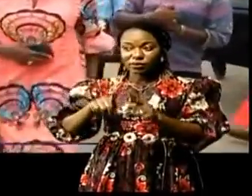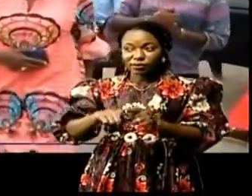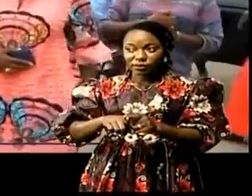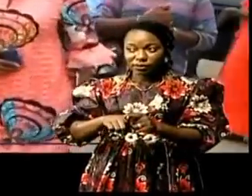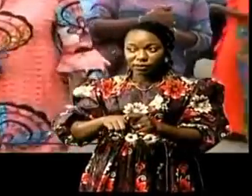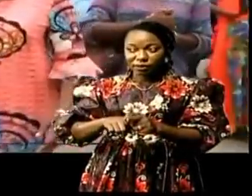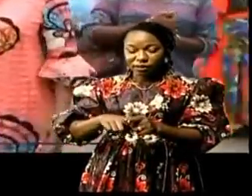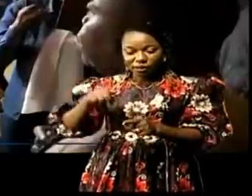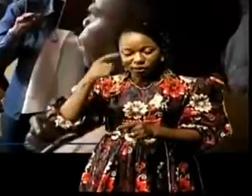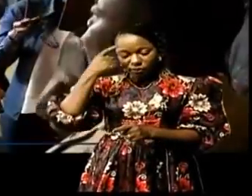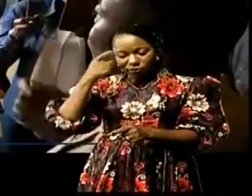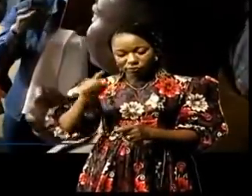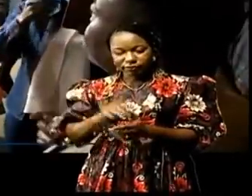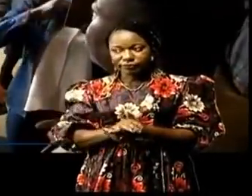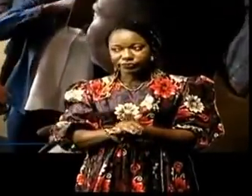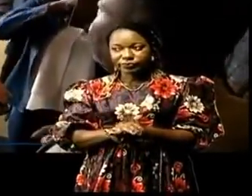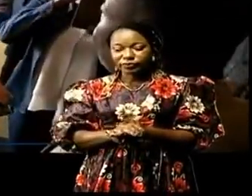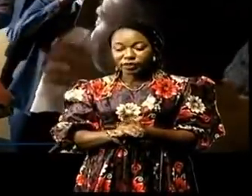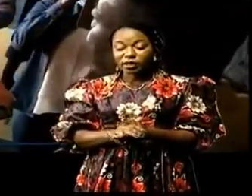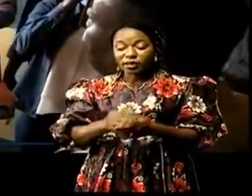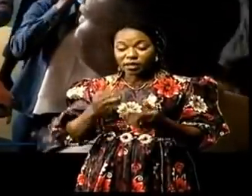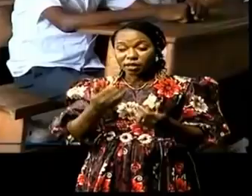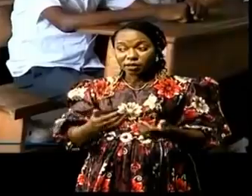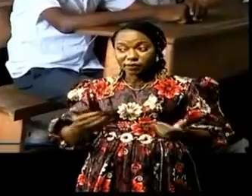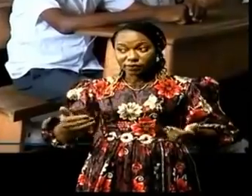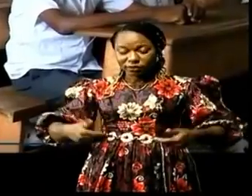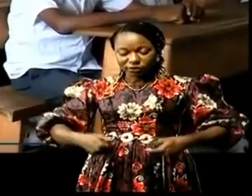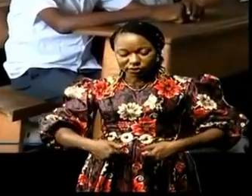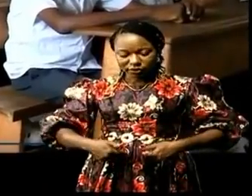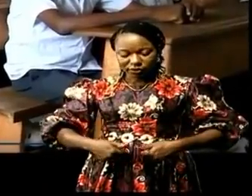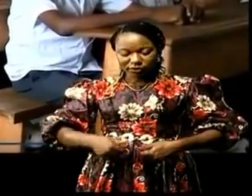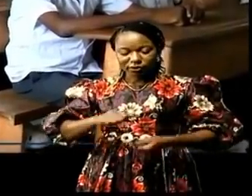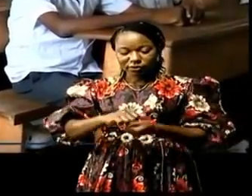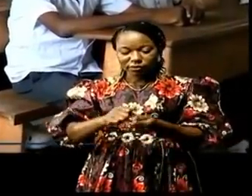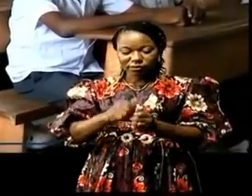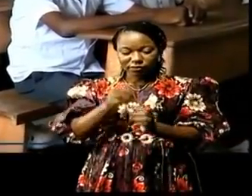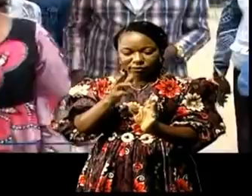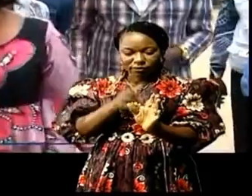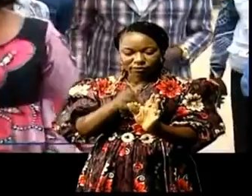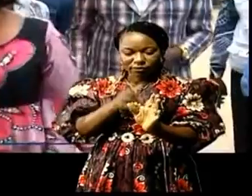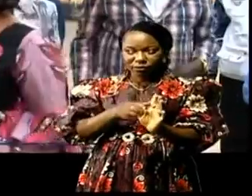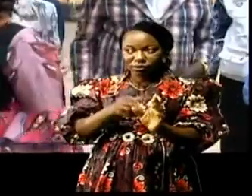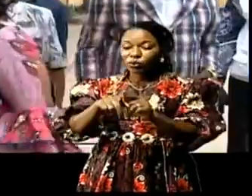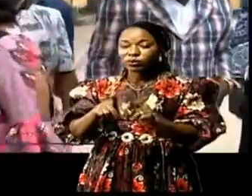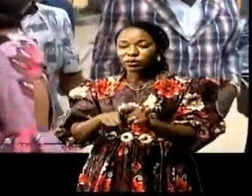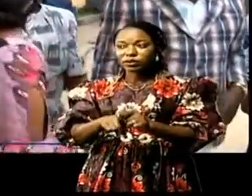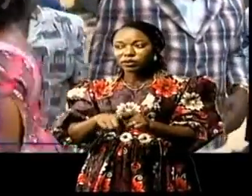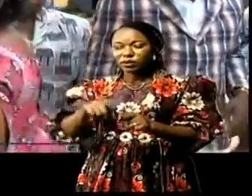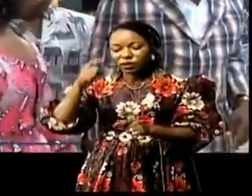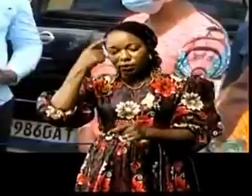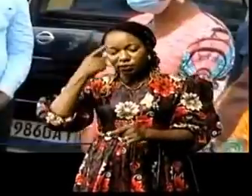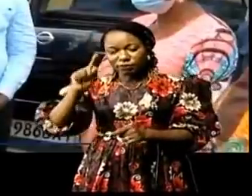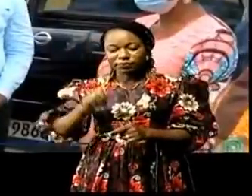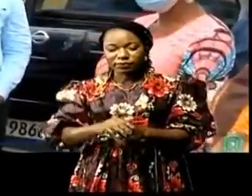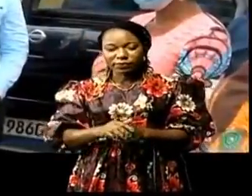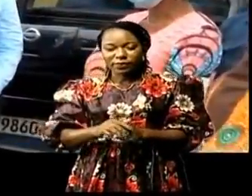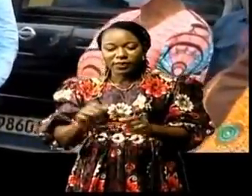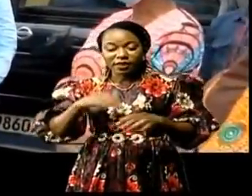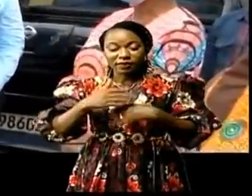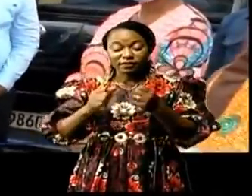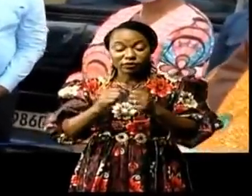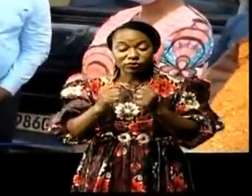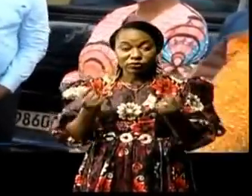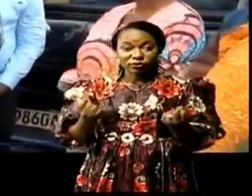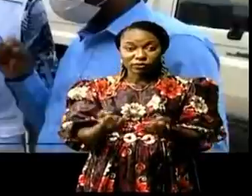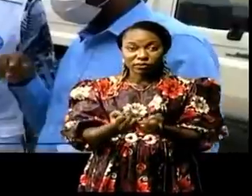de protection communautaire des enfants et jeunes de Kinshasa en situation difficile. Projet mis en œuvre par la division urbaine des affaires sociales